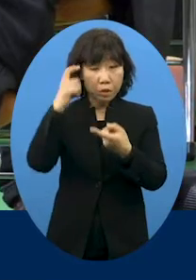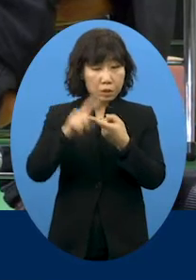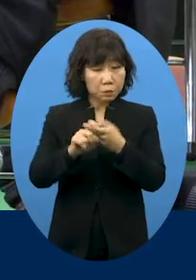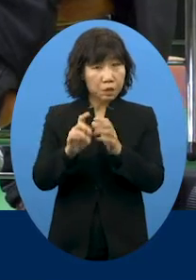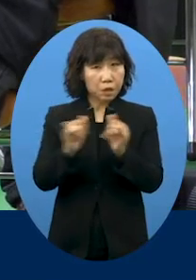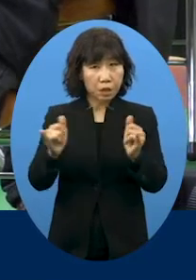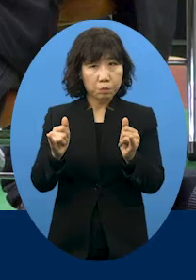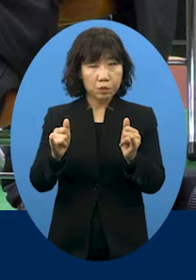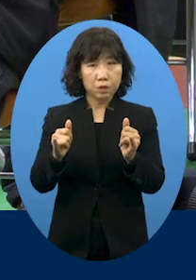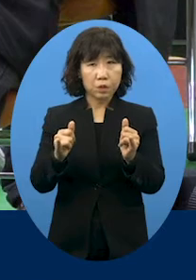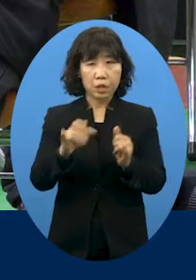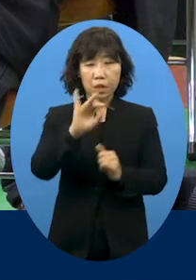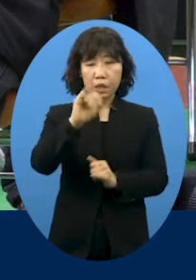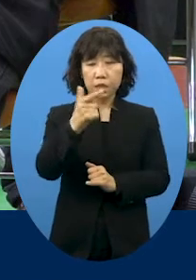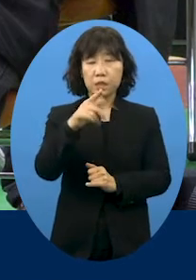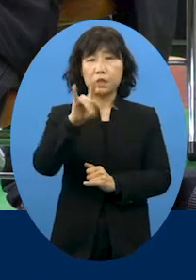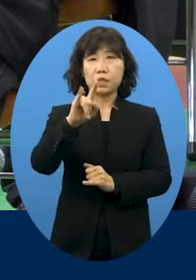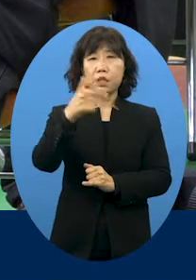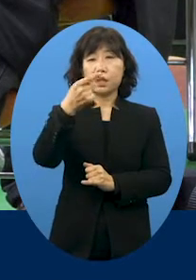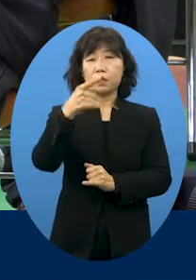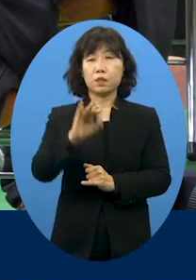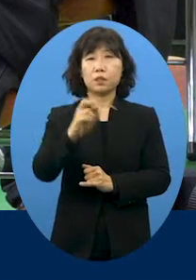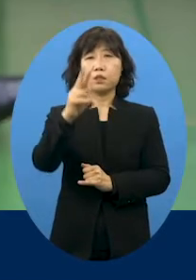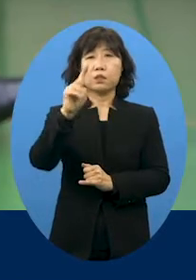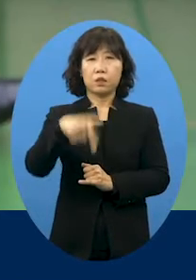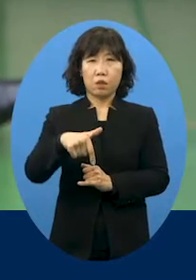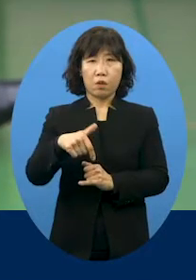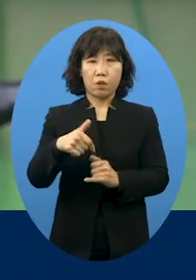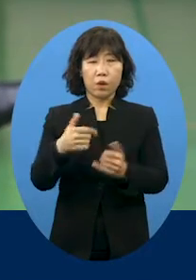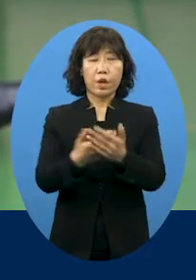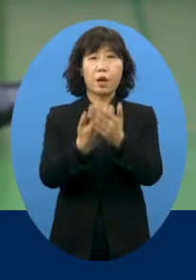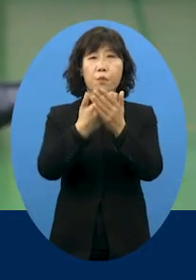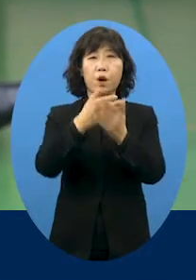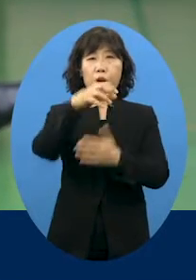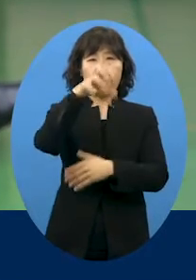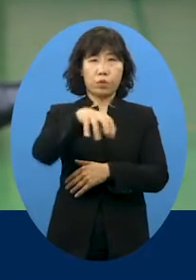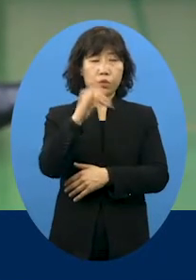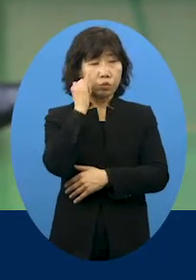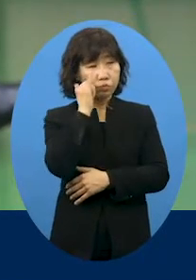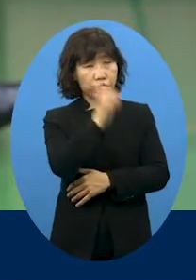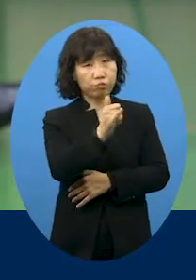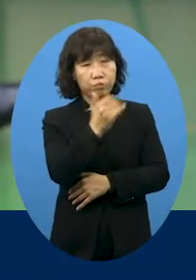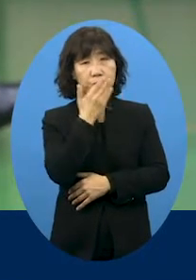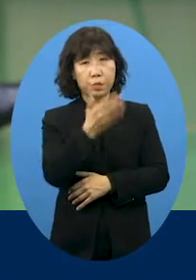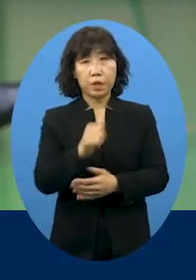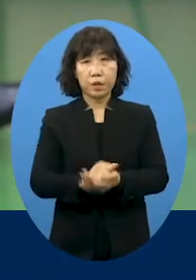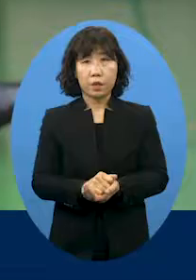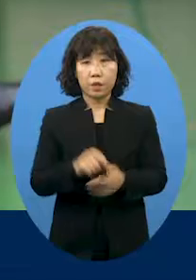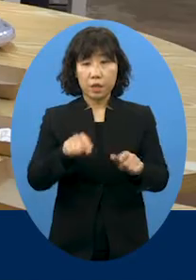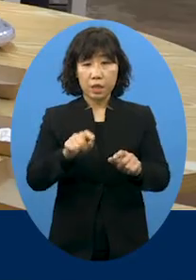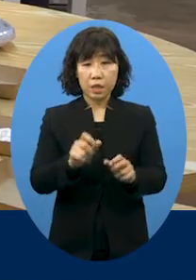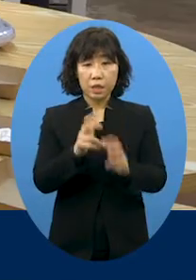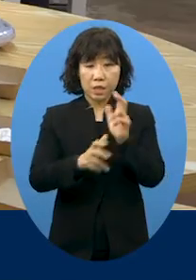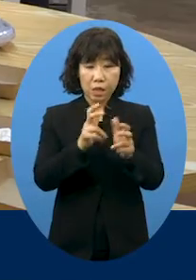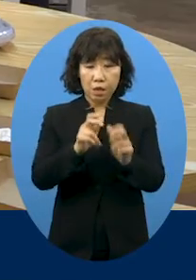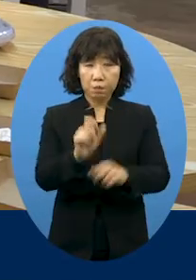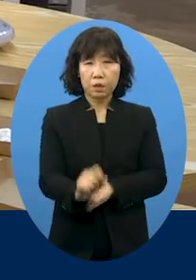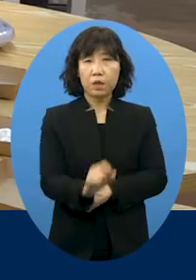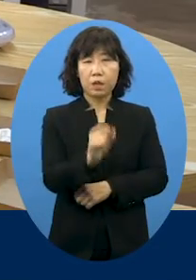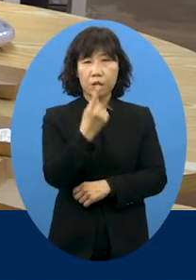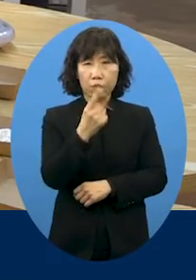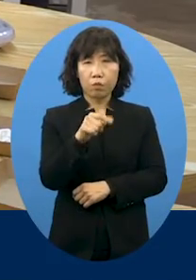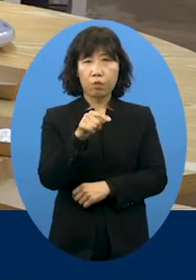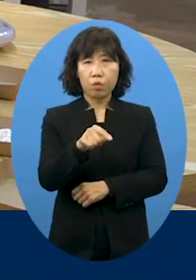관심있는 청년은 재단법인 국제 인재 능력 개발원 으로 문의하시면 됩니다 군은 청년취업 해드림 사업을 통해